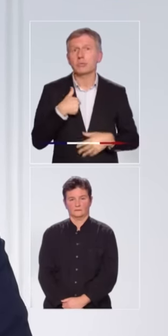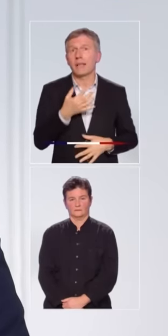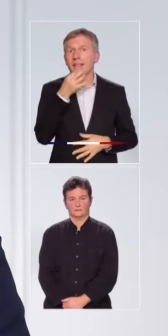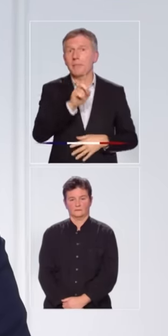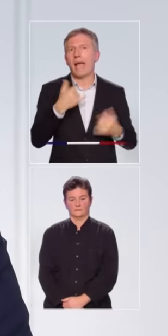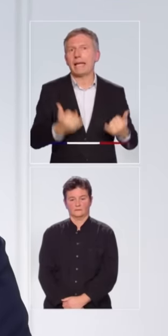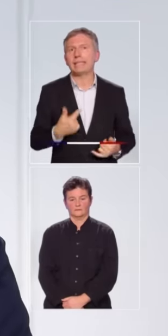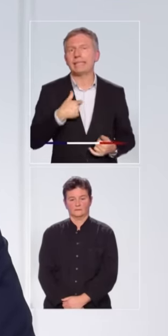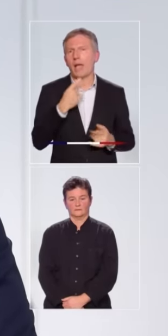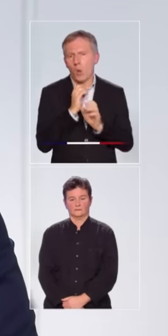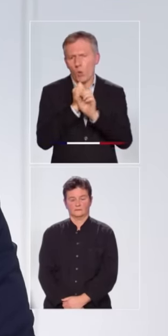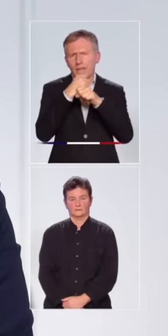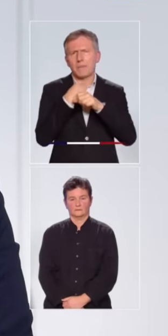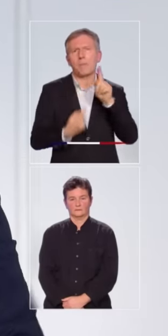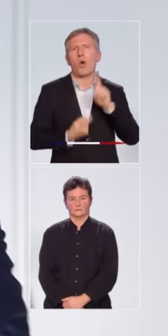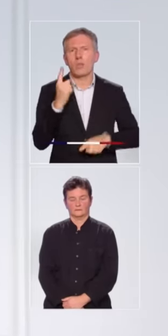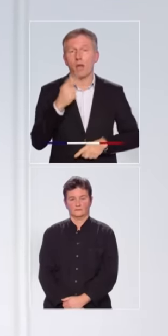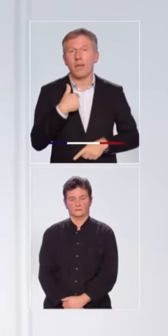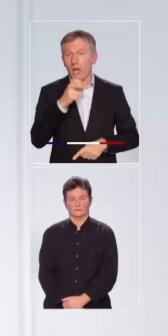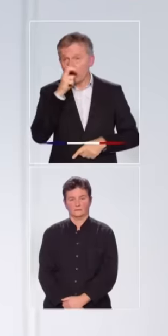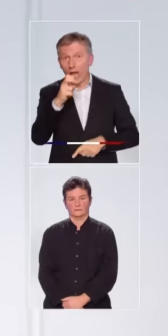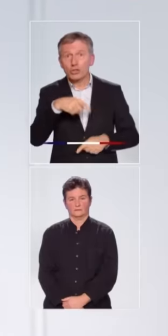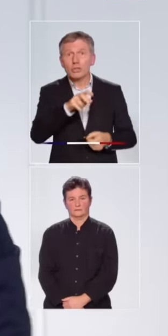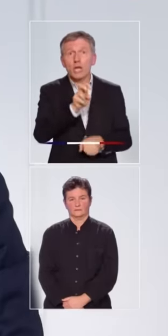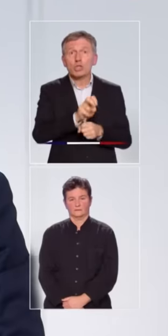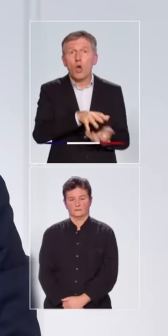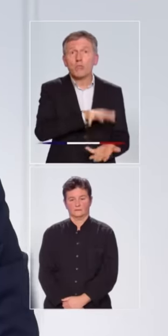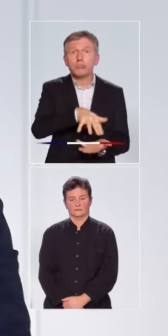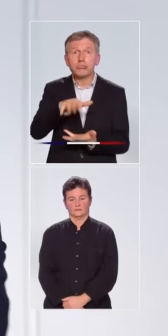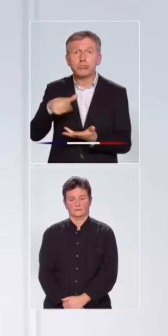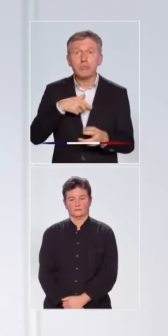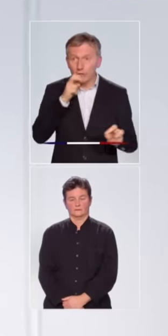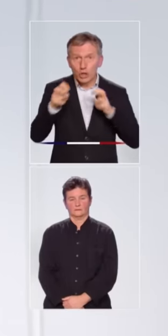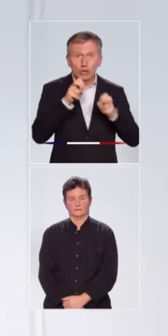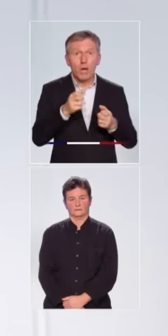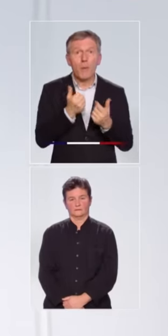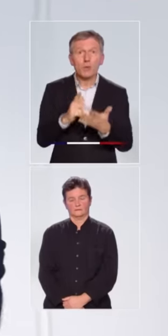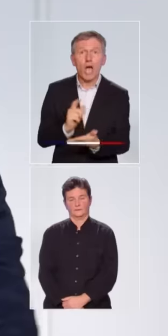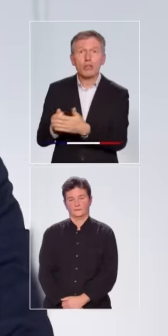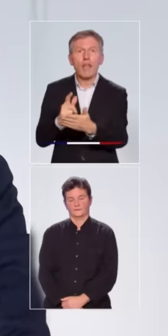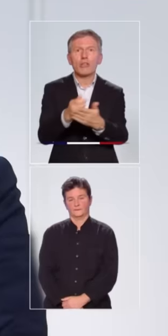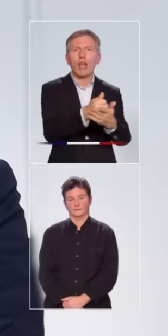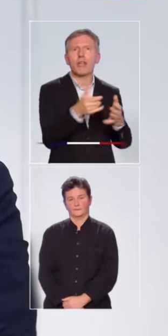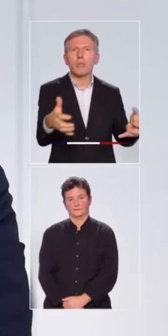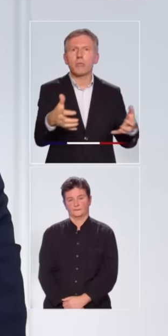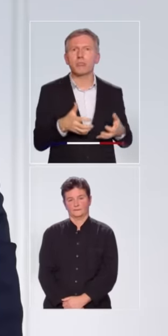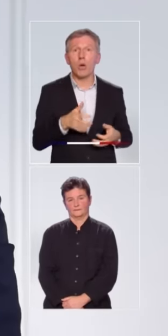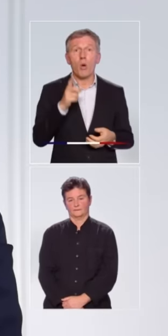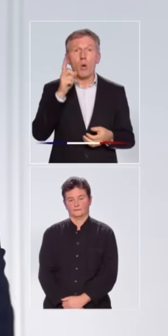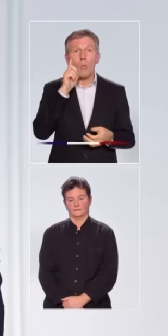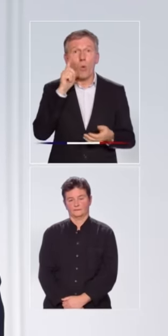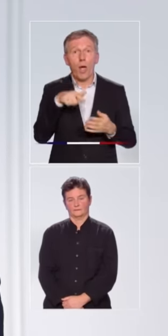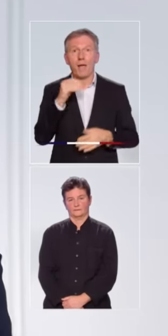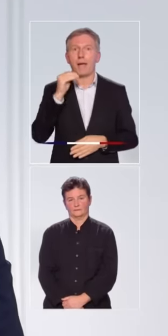parce que certains, la confidentialité compte, mais on va chercher dans leur stock disponible et on leur propose de leur acheter parce que c'est une question